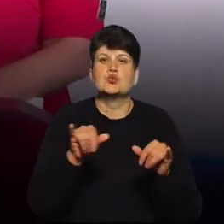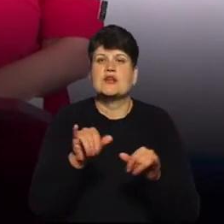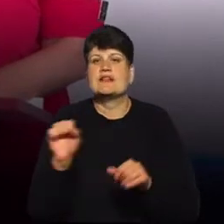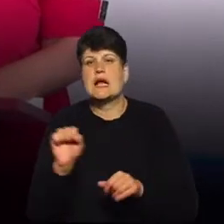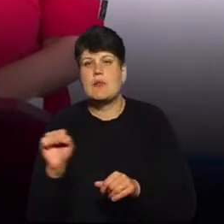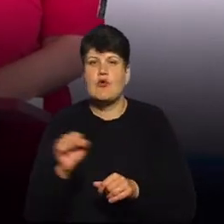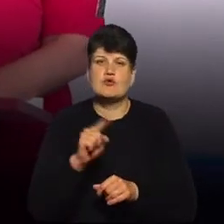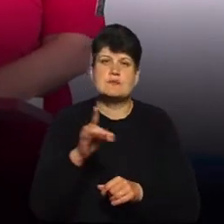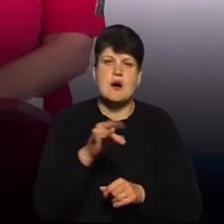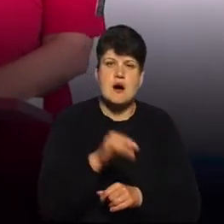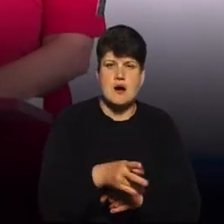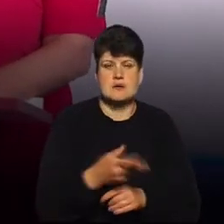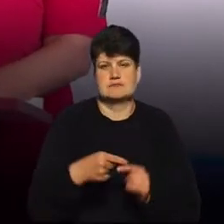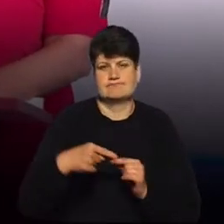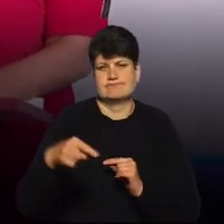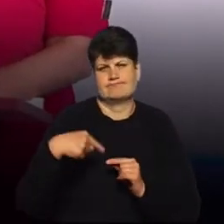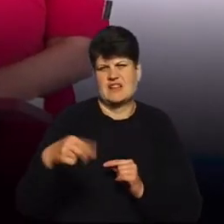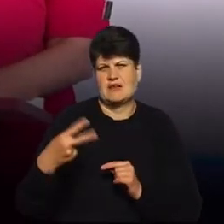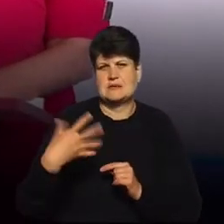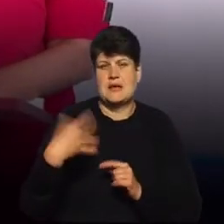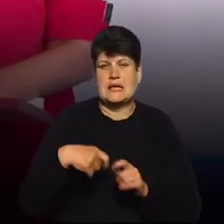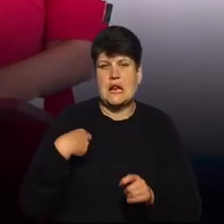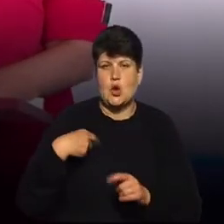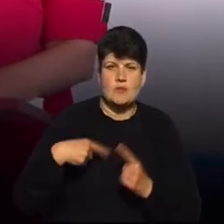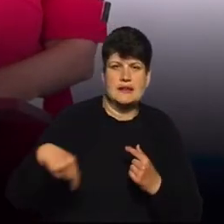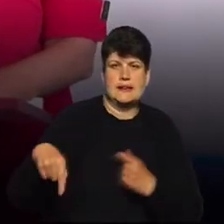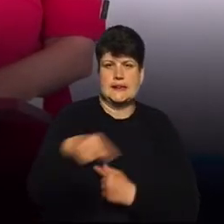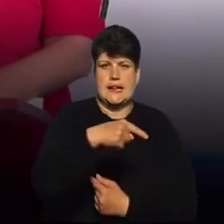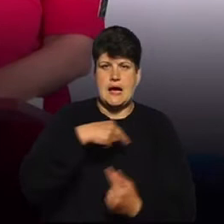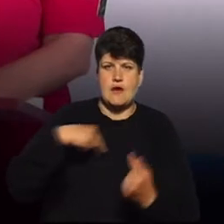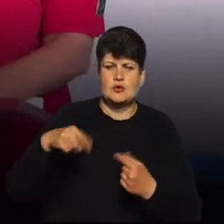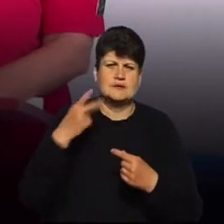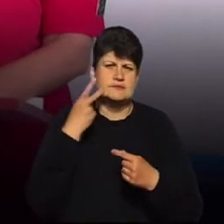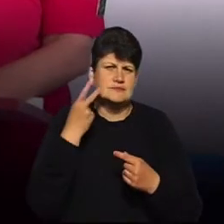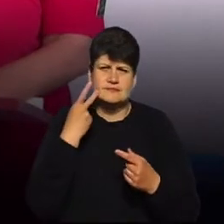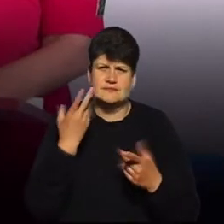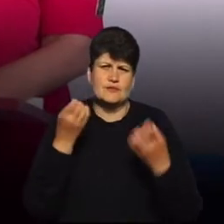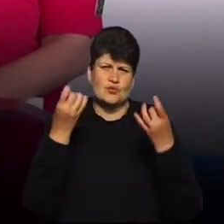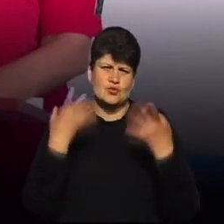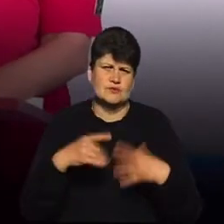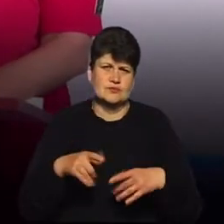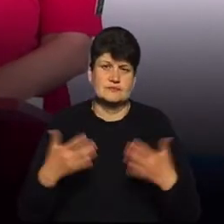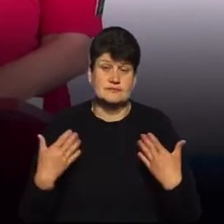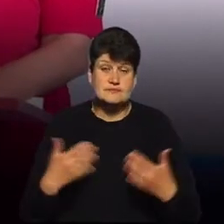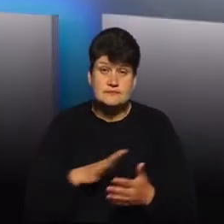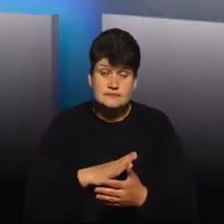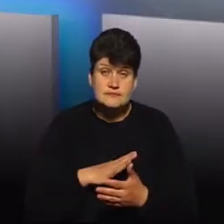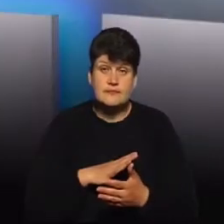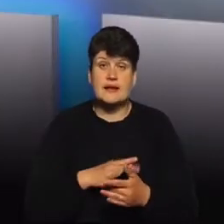відстані 25 кілометрів навколо міста завжди їздили прості, звичайні відпочиваючі. Це підтверджується тим, що